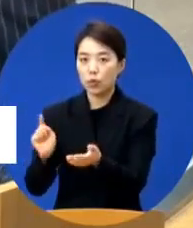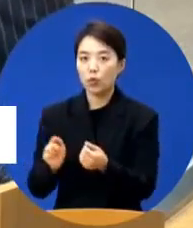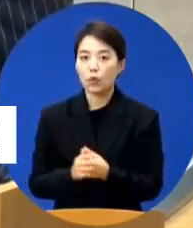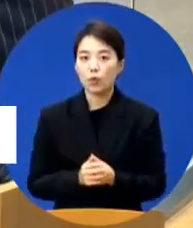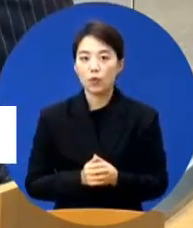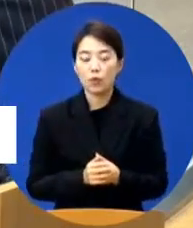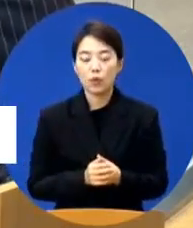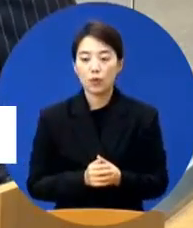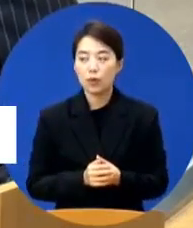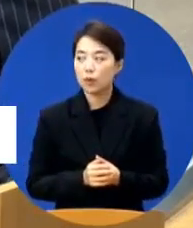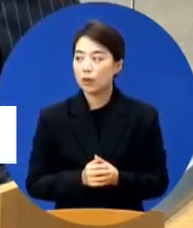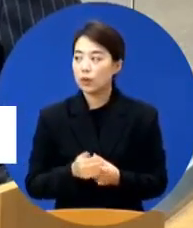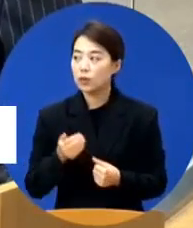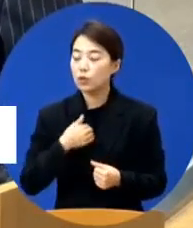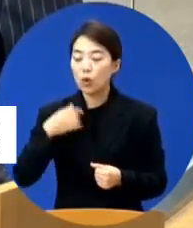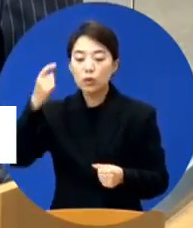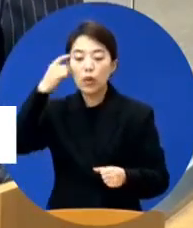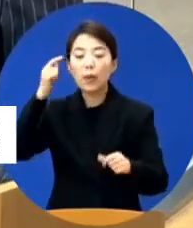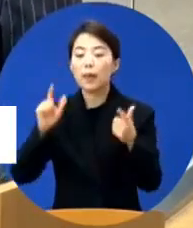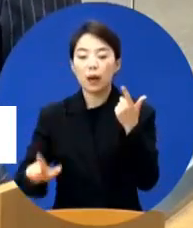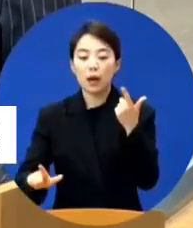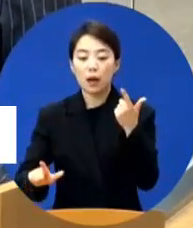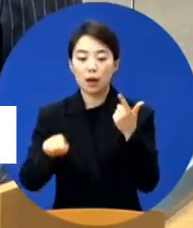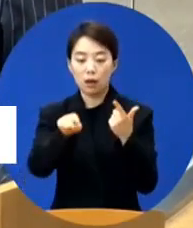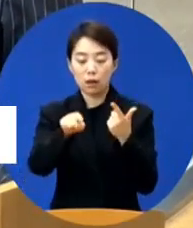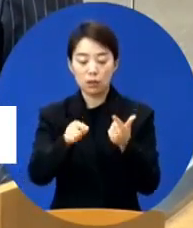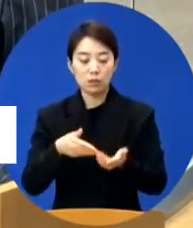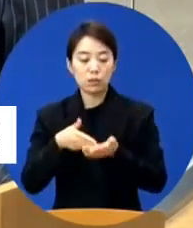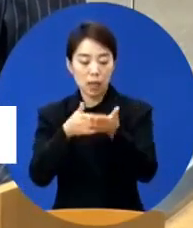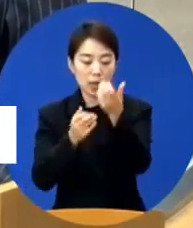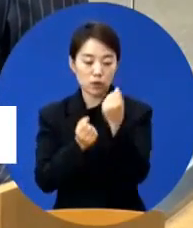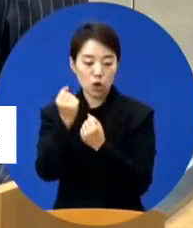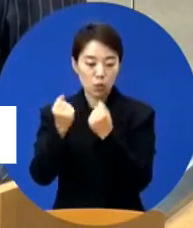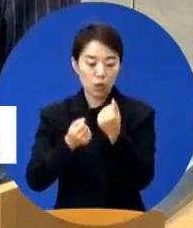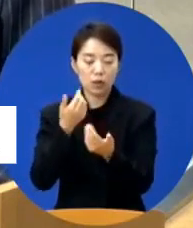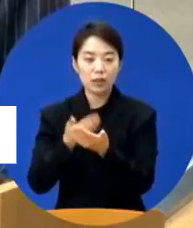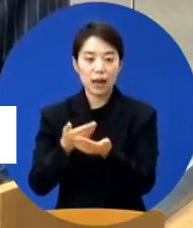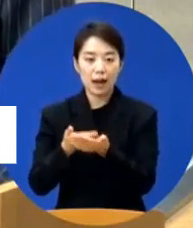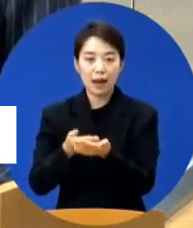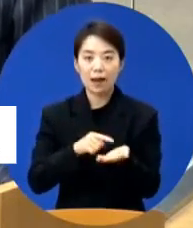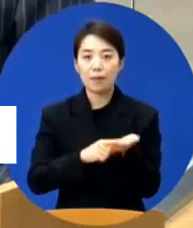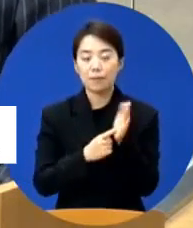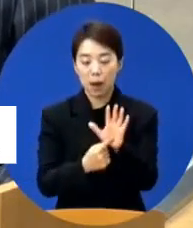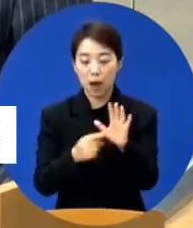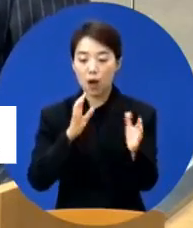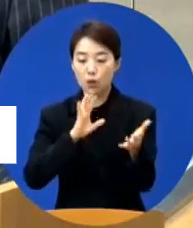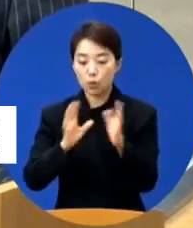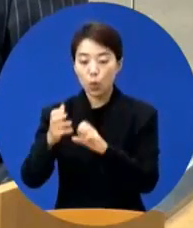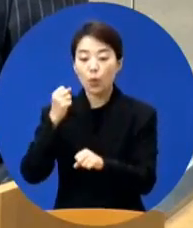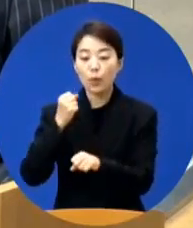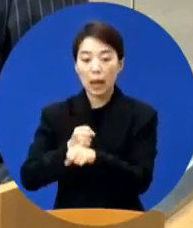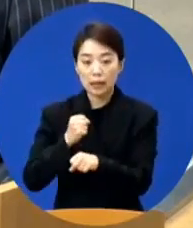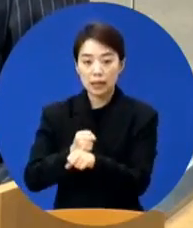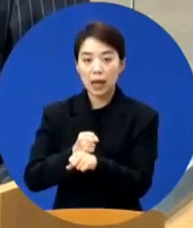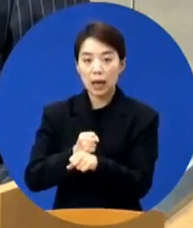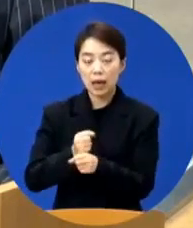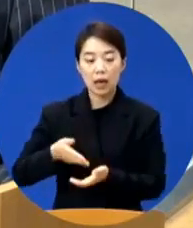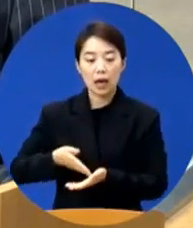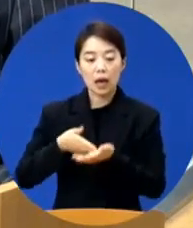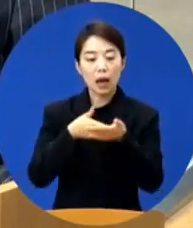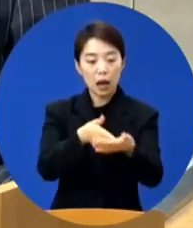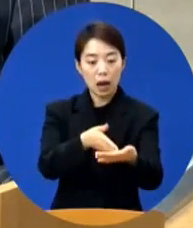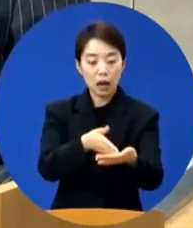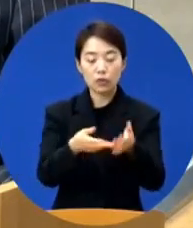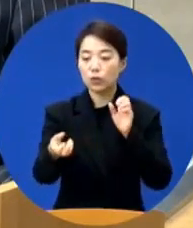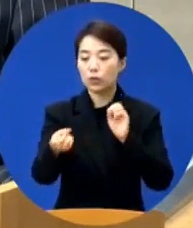아, 저 이의 있습니다. 대안 설명해 주세요. 질의 토론하시죠. 그랬더니